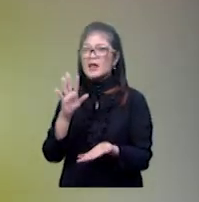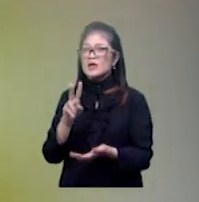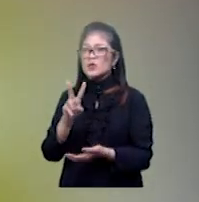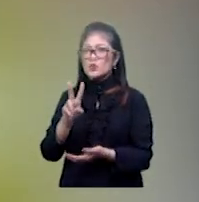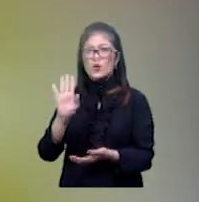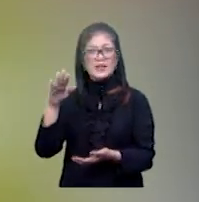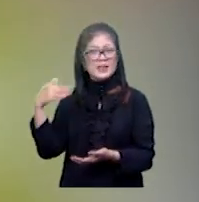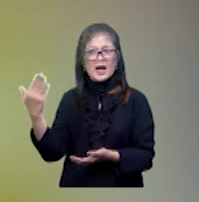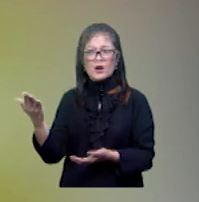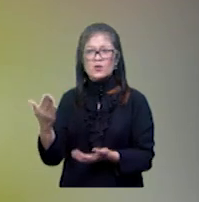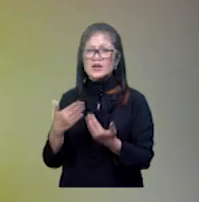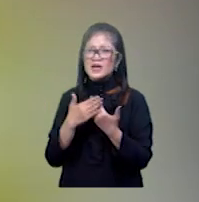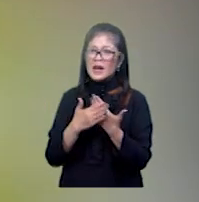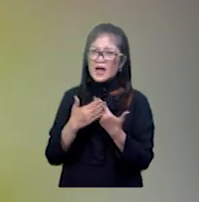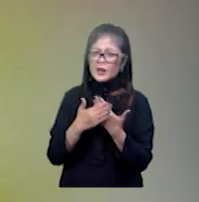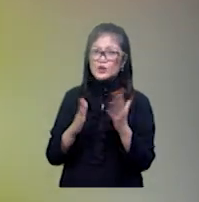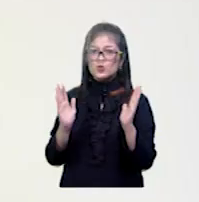ayah.